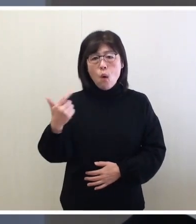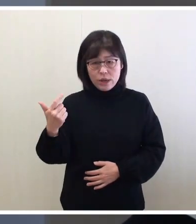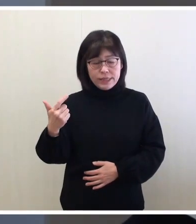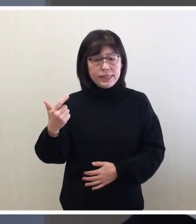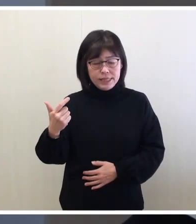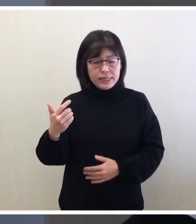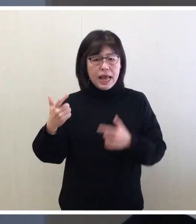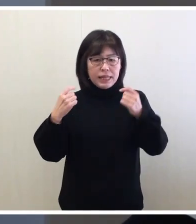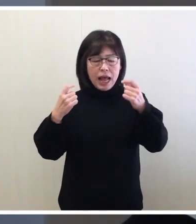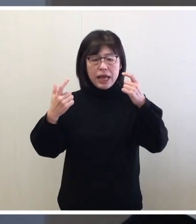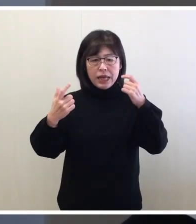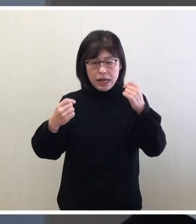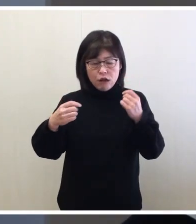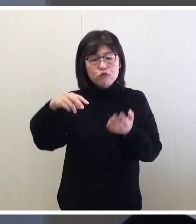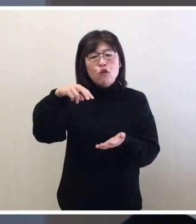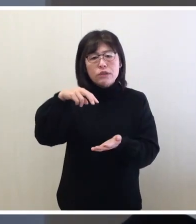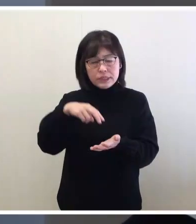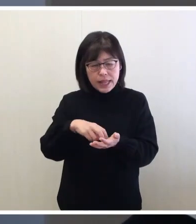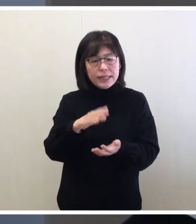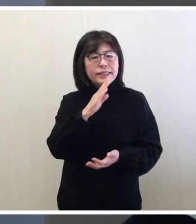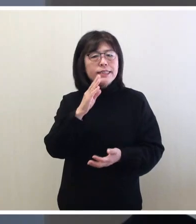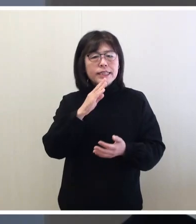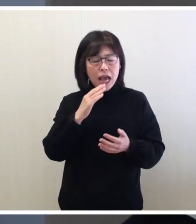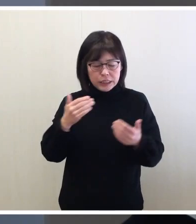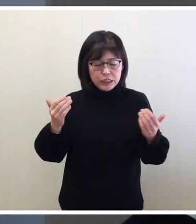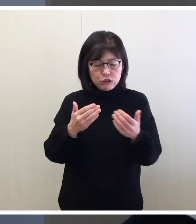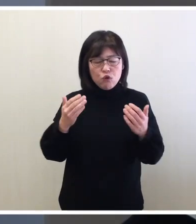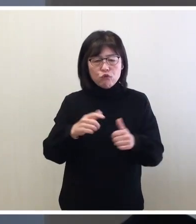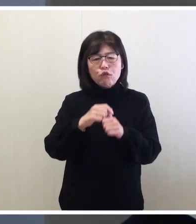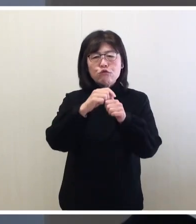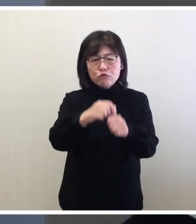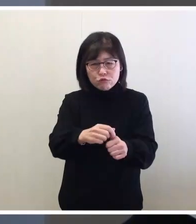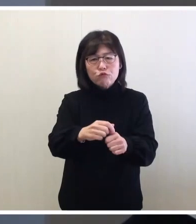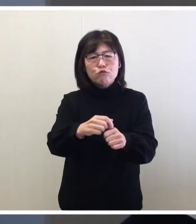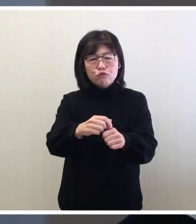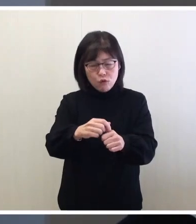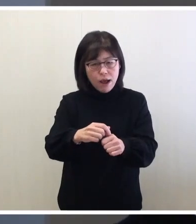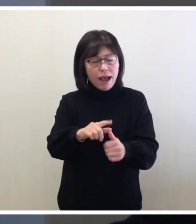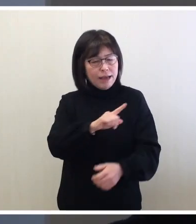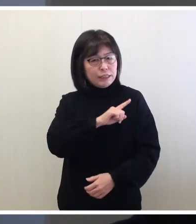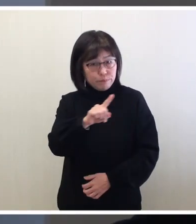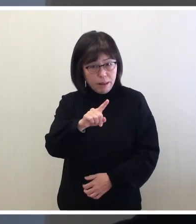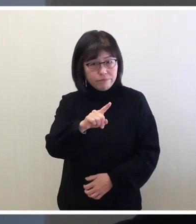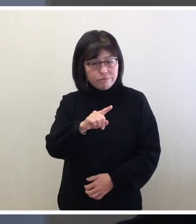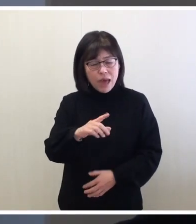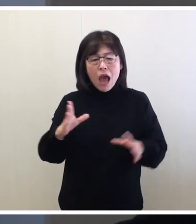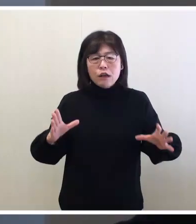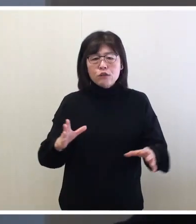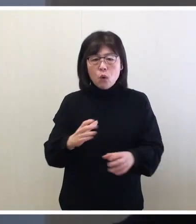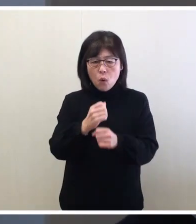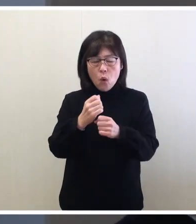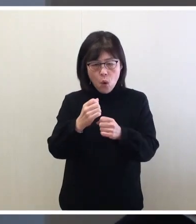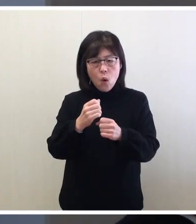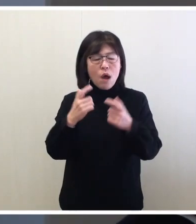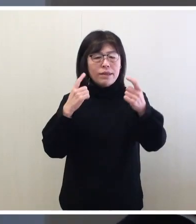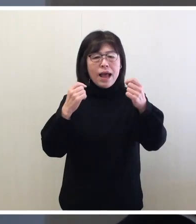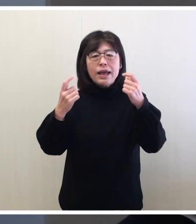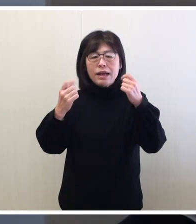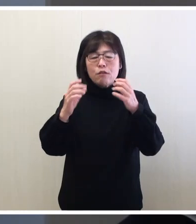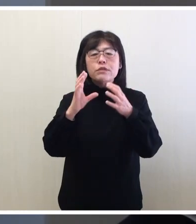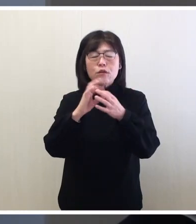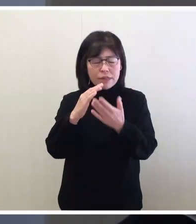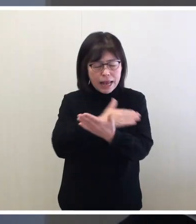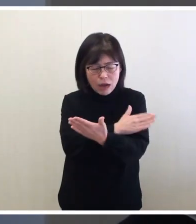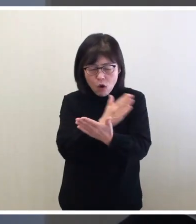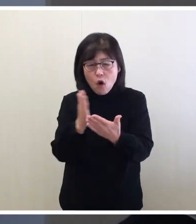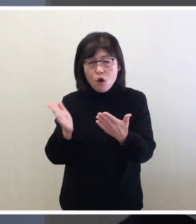として、実就職ランキングが1位をいただいているというようなこと、総合大学ならではの幅